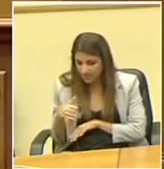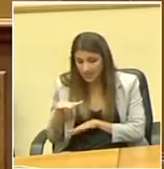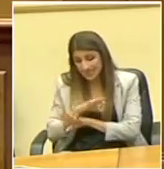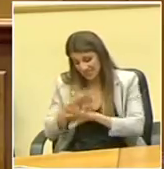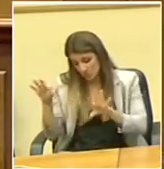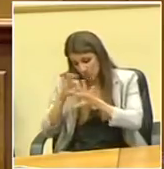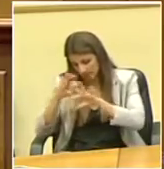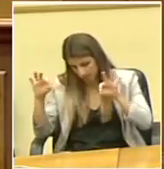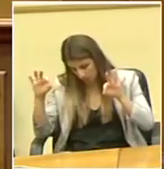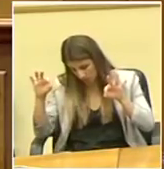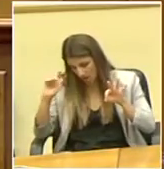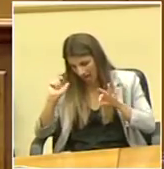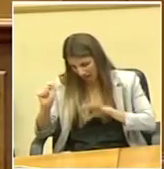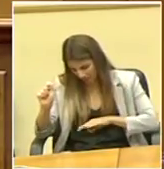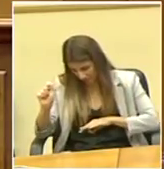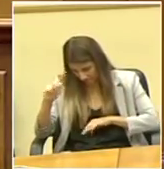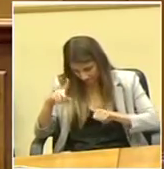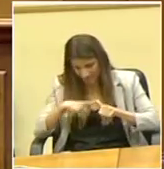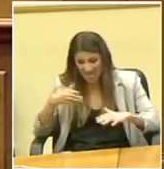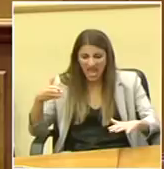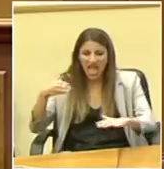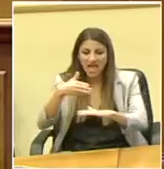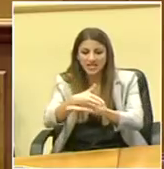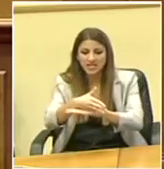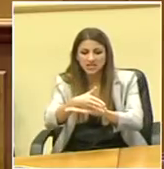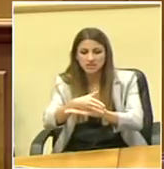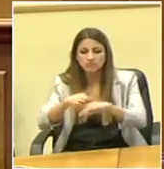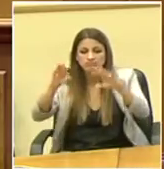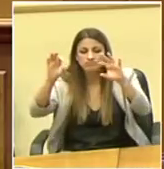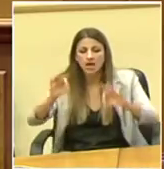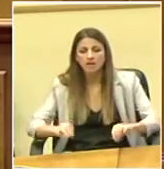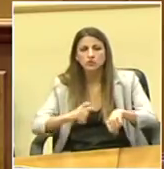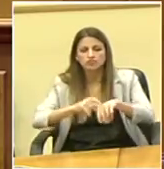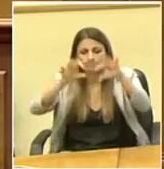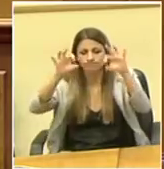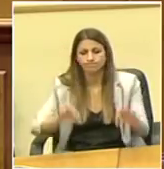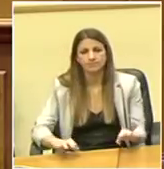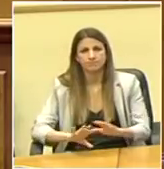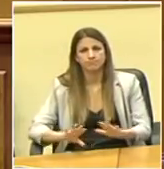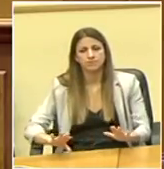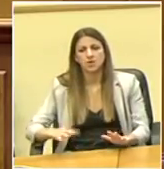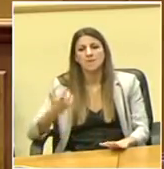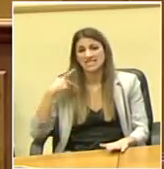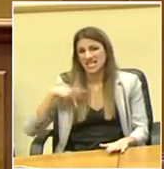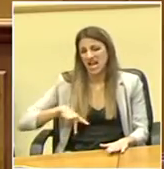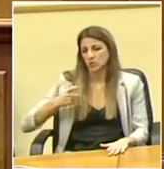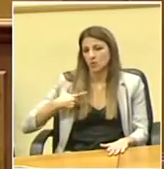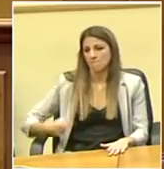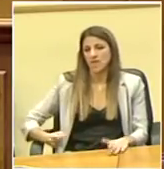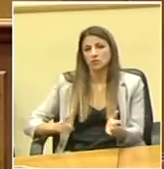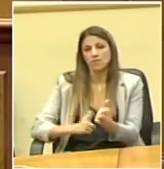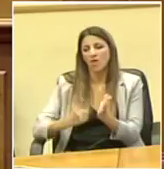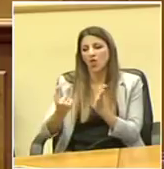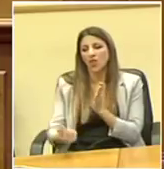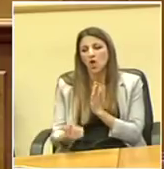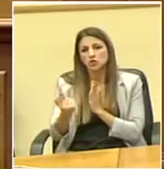ανεπιφύλακτα, α, εγγυάται την ακριβόχρονη εκπλήρωση από μέρος του κράτου μέλους των υποχρεώσεών